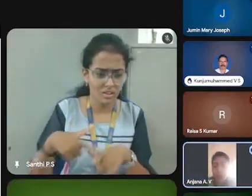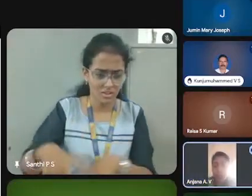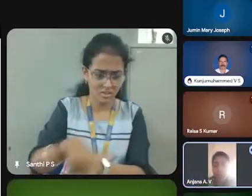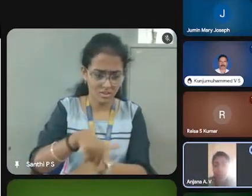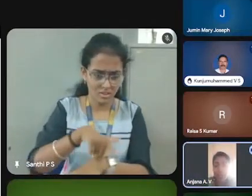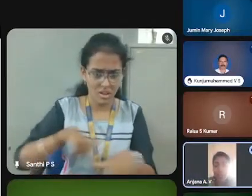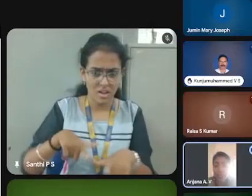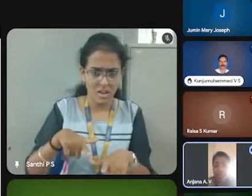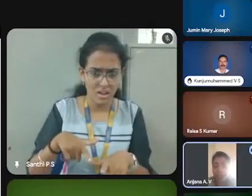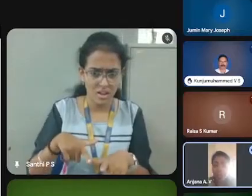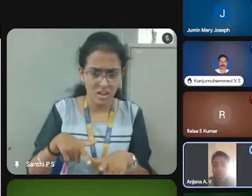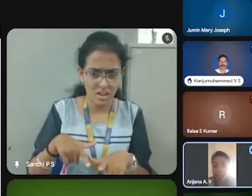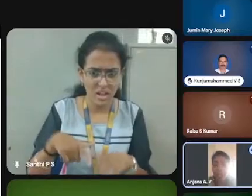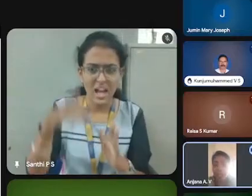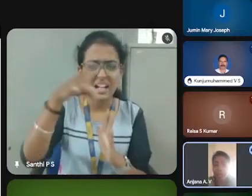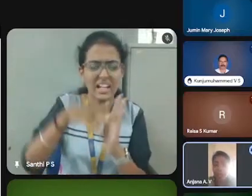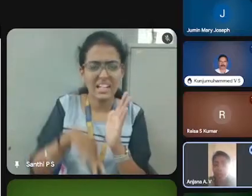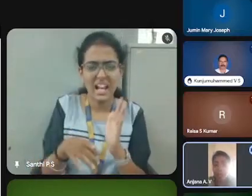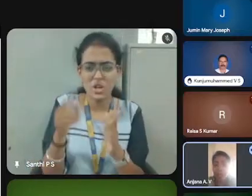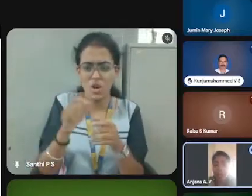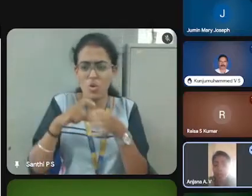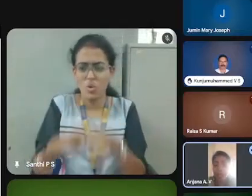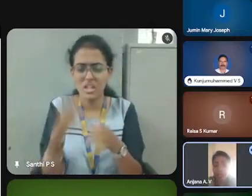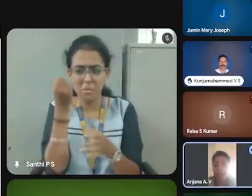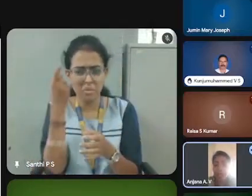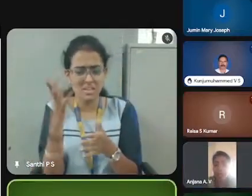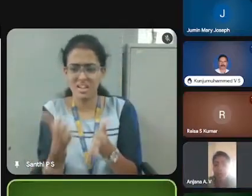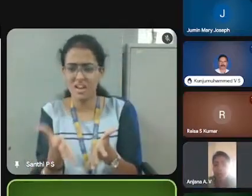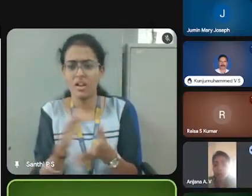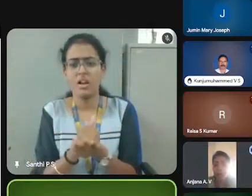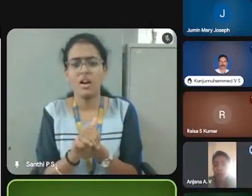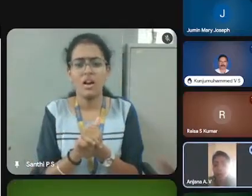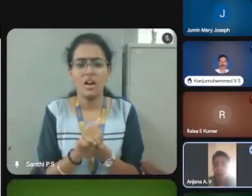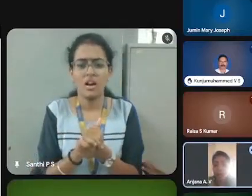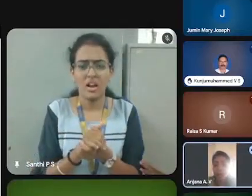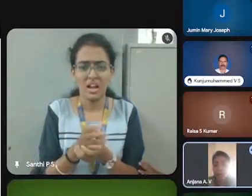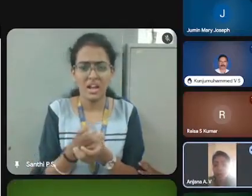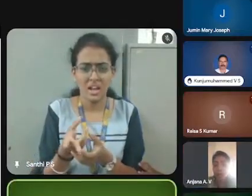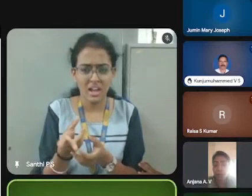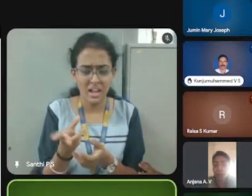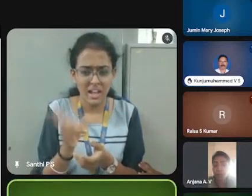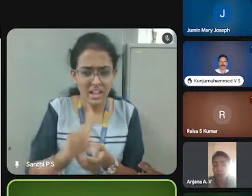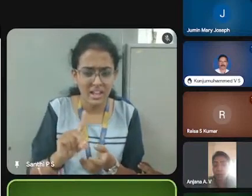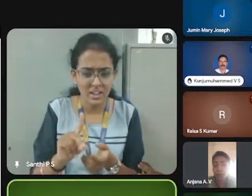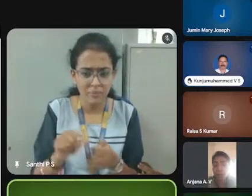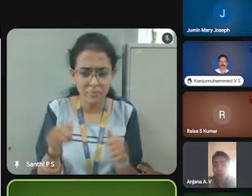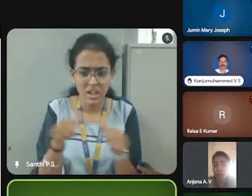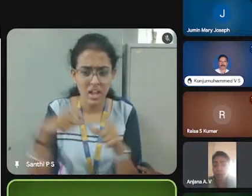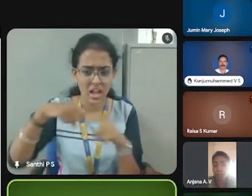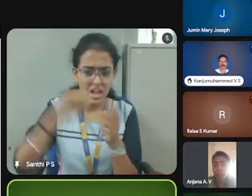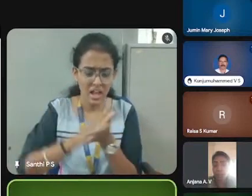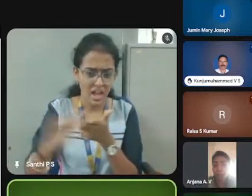ക്വസ്റ്റ്യൻ ഒന്ന് ഡീറ്റെയിൽ ആയിട്ട് എനിക്കത് കറക്റ്റ് മനസ്സിലായില്ല, എന്താണ് ഉദ്ദേശിച്ചെന്നുള്ളത്. ഒന്ന് അഖില SA